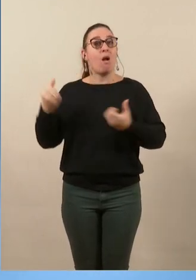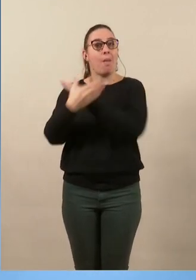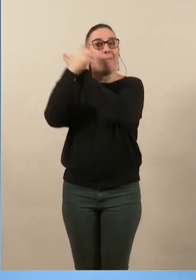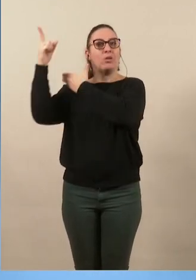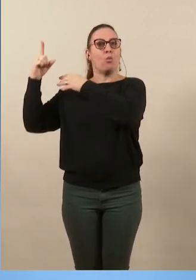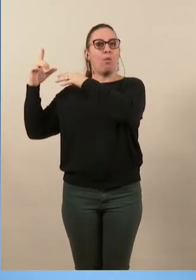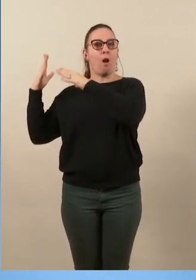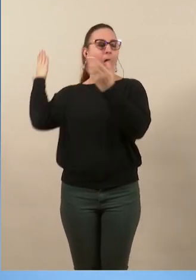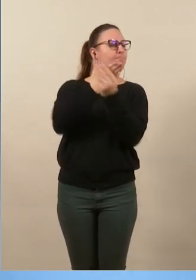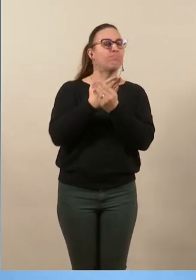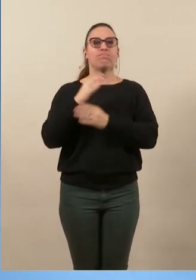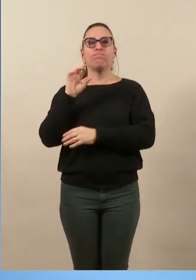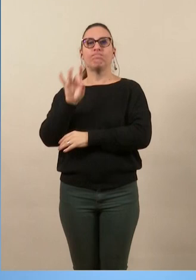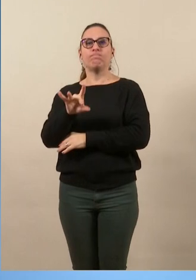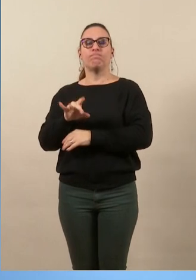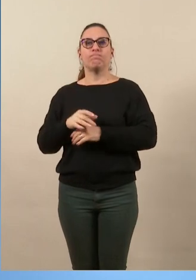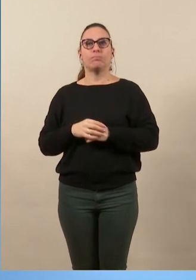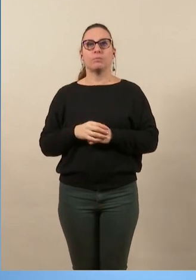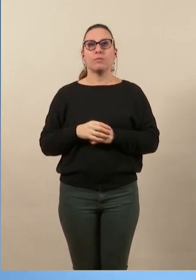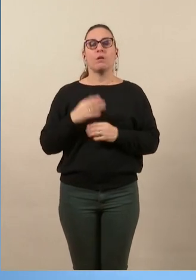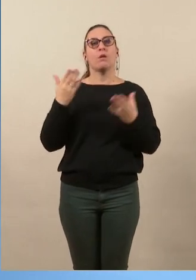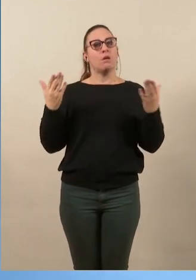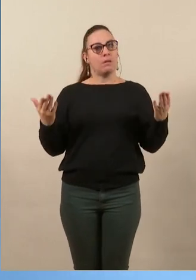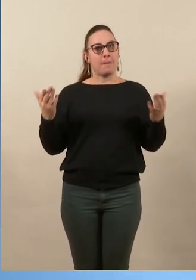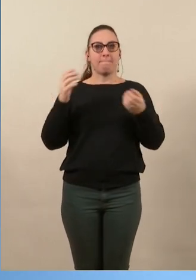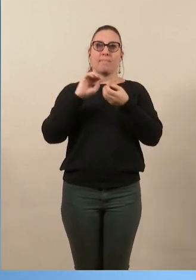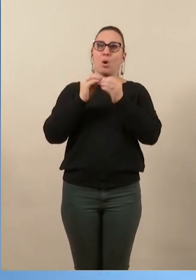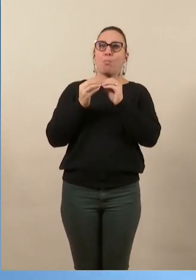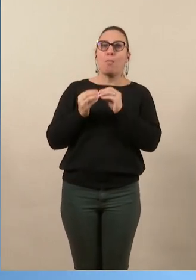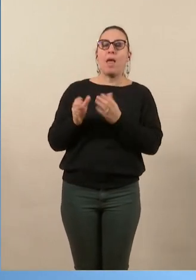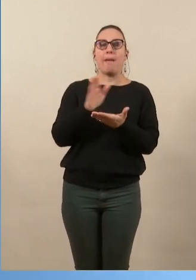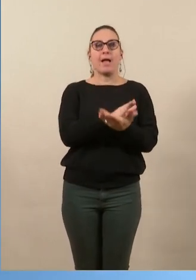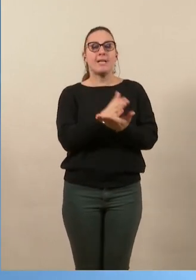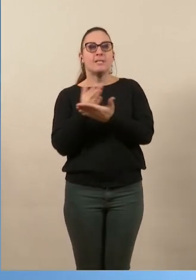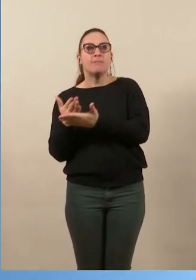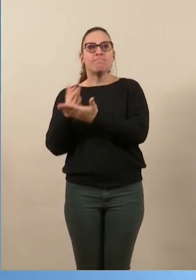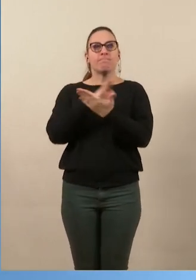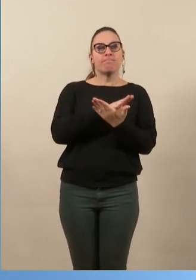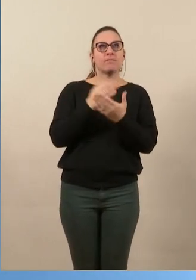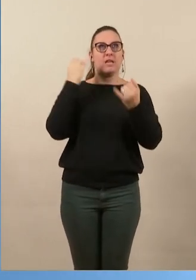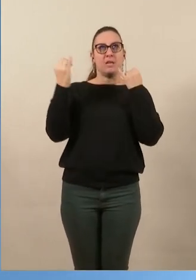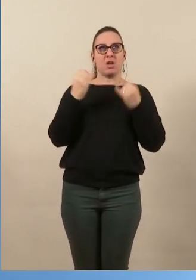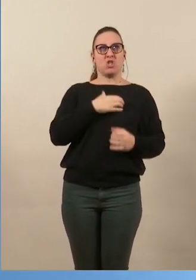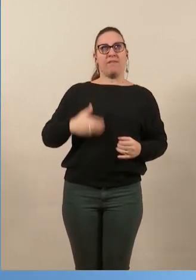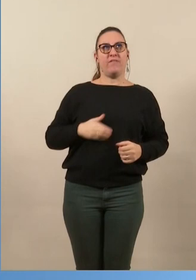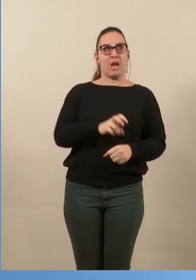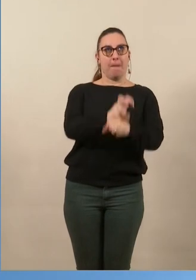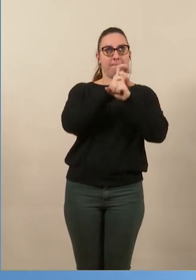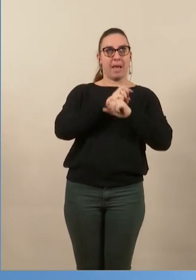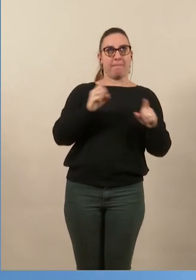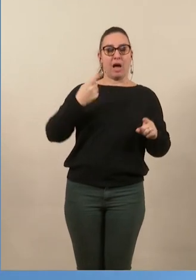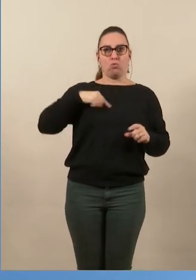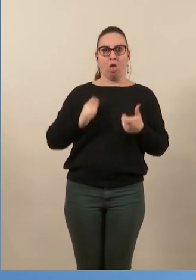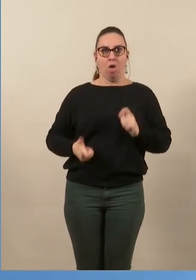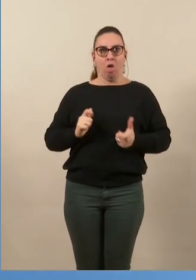non alors le problème dans ces entre deux si j'ai bien compris c'est que si la ville n'emprunte pas on est mal